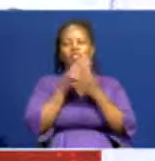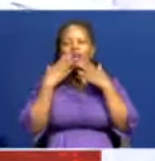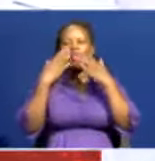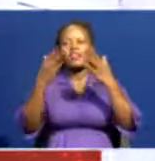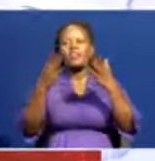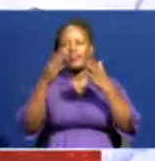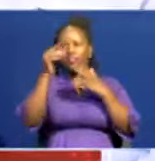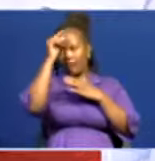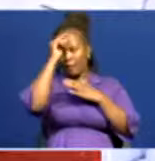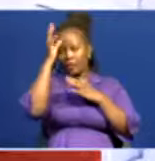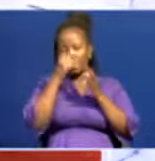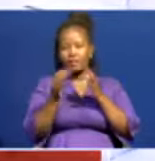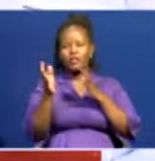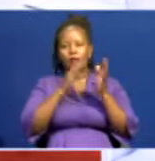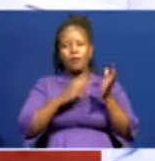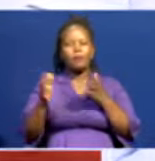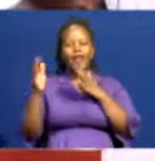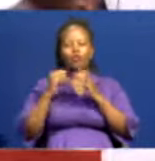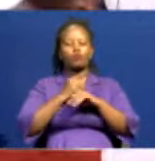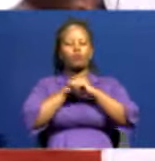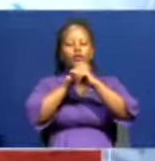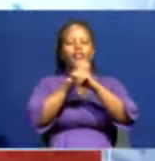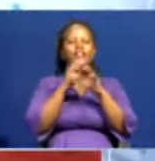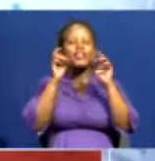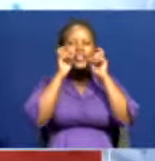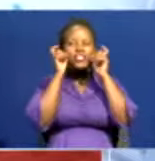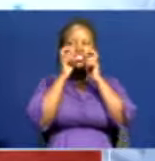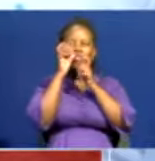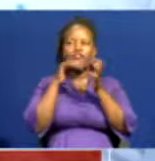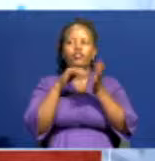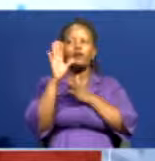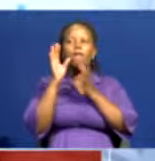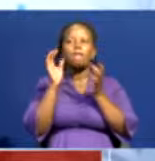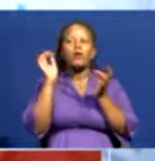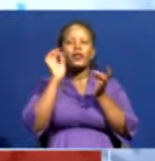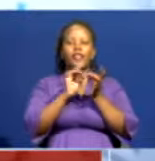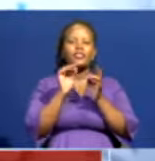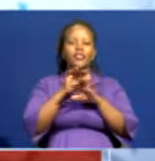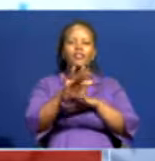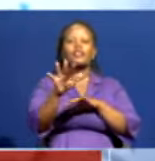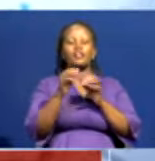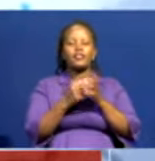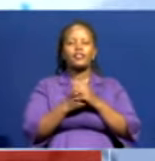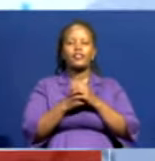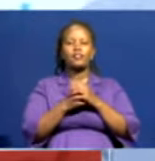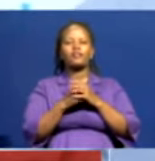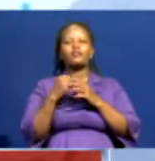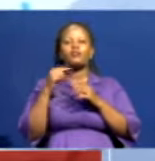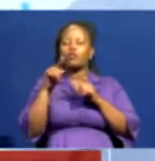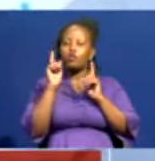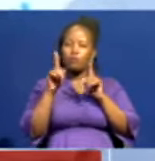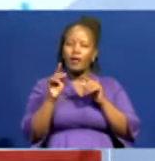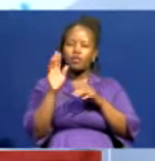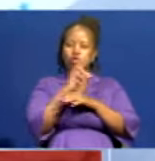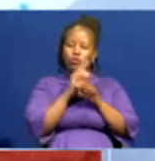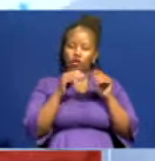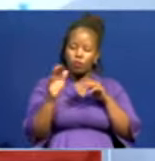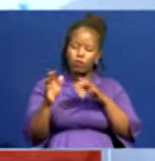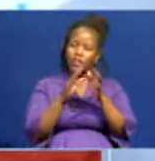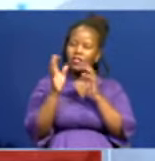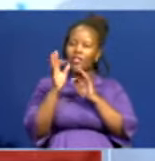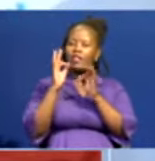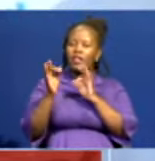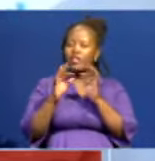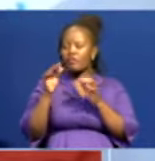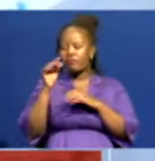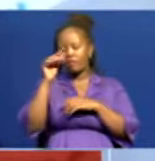juhudi zake za kukabiliana na virusi vya HIV. Take the help of the hospitals, let it be private or the government. We are having a very good